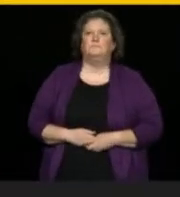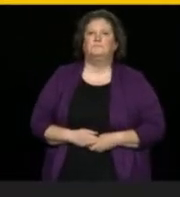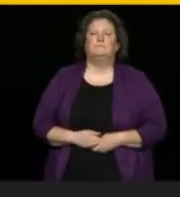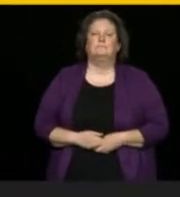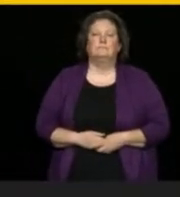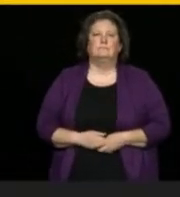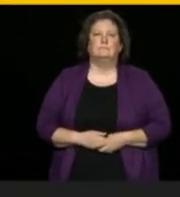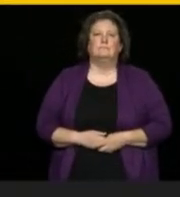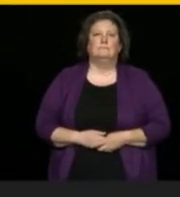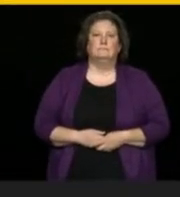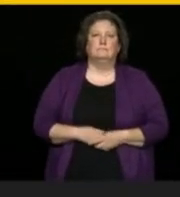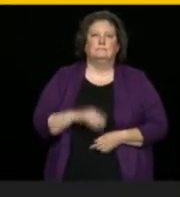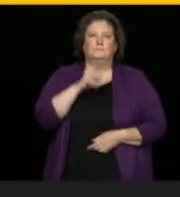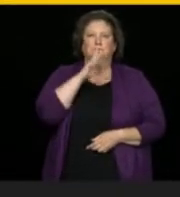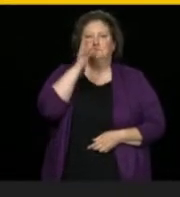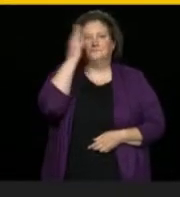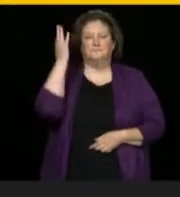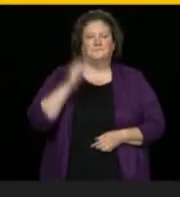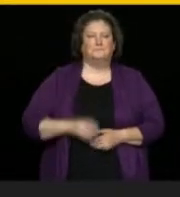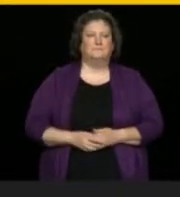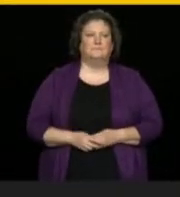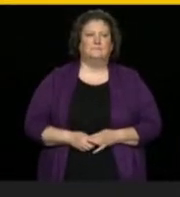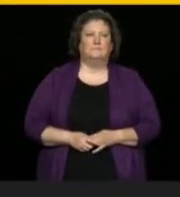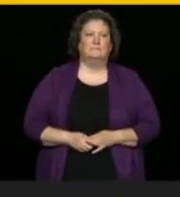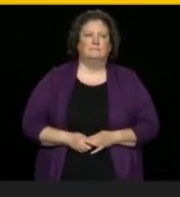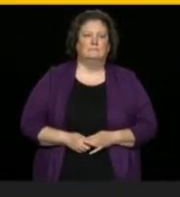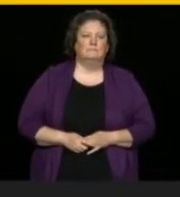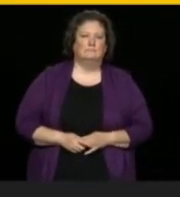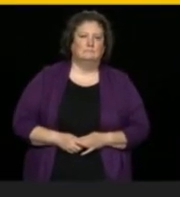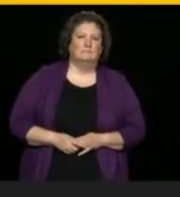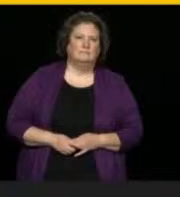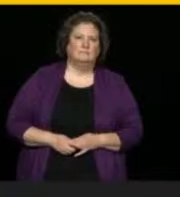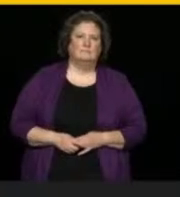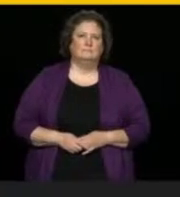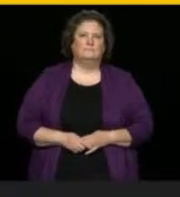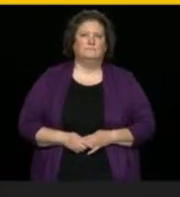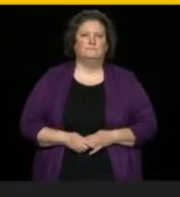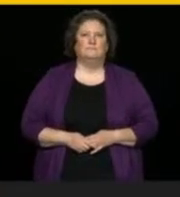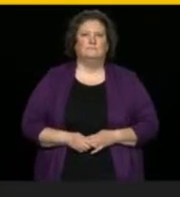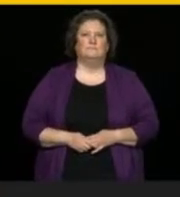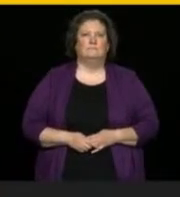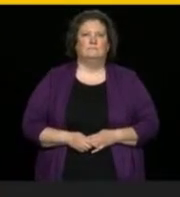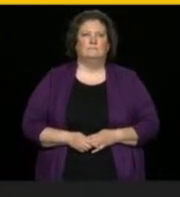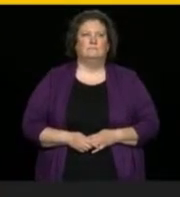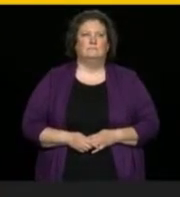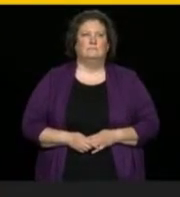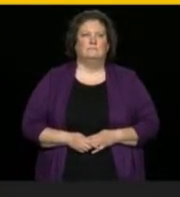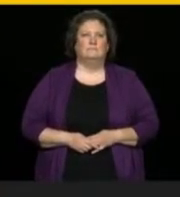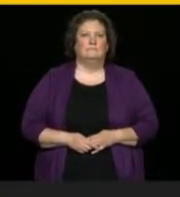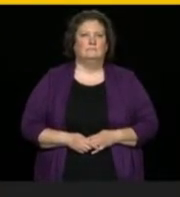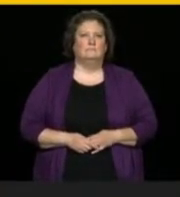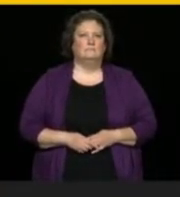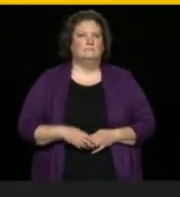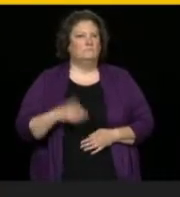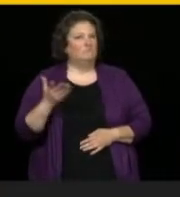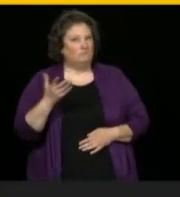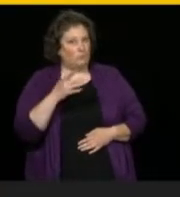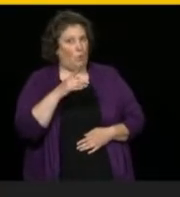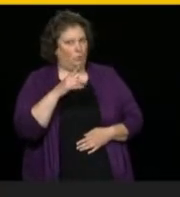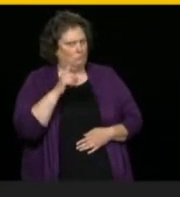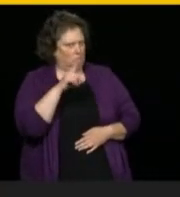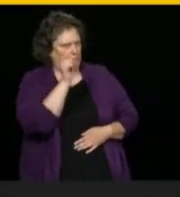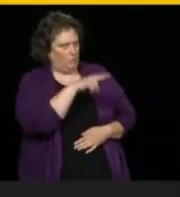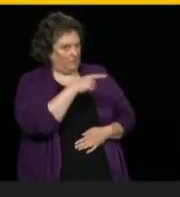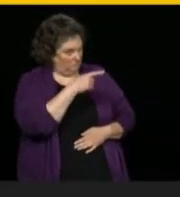taxes sur les impôts, increase de couper dans les taxes services, or serait la cutting in pire services? chose à faire maintenant. These would be the On va worst pas